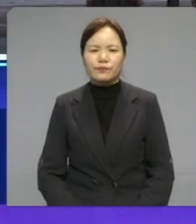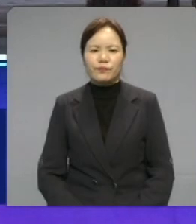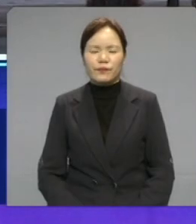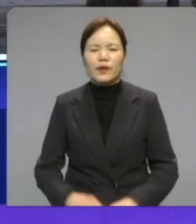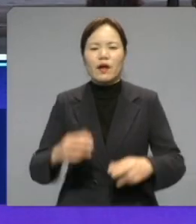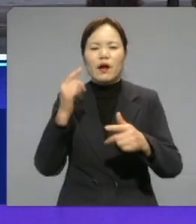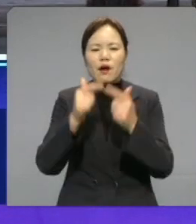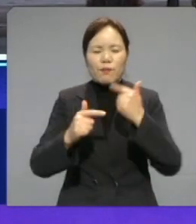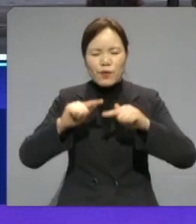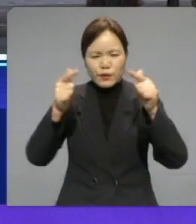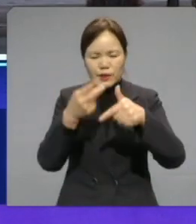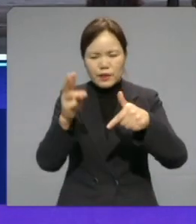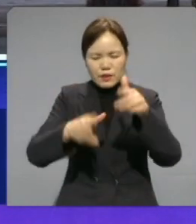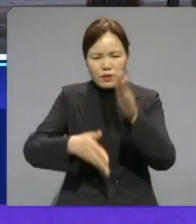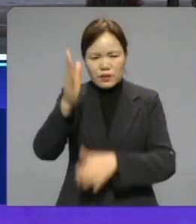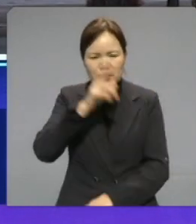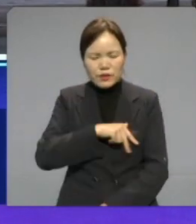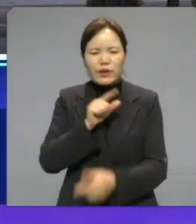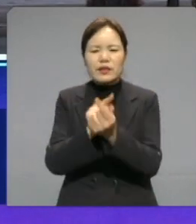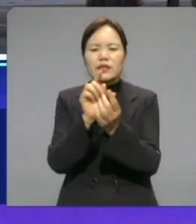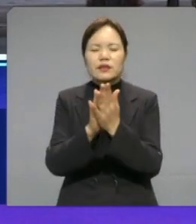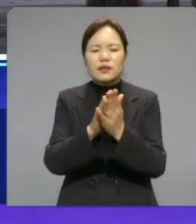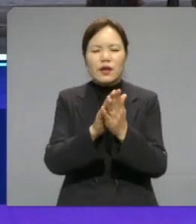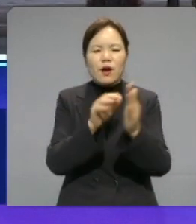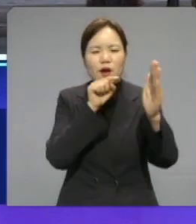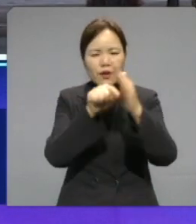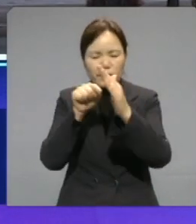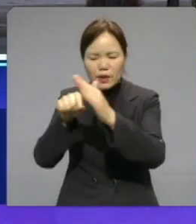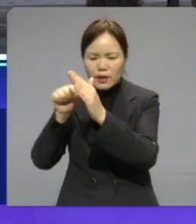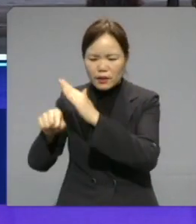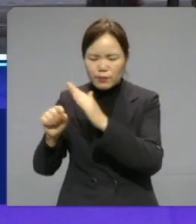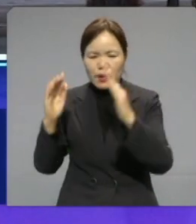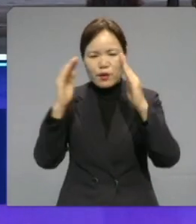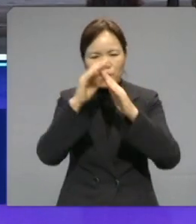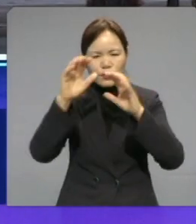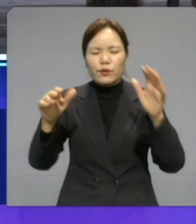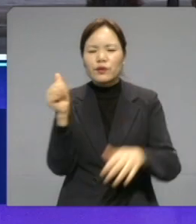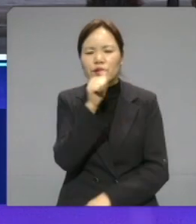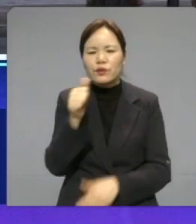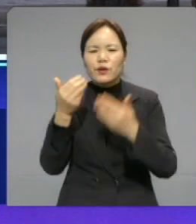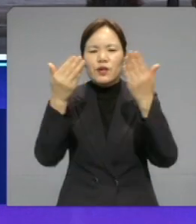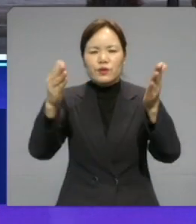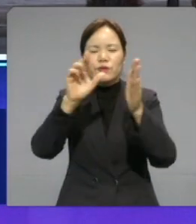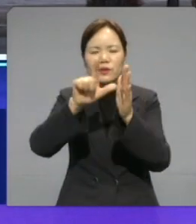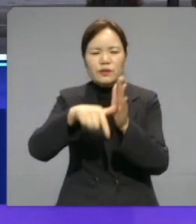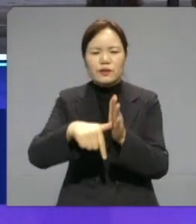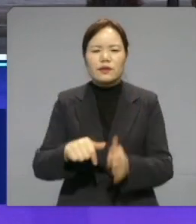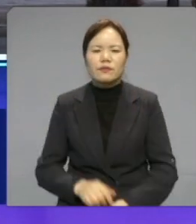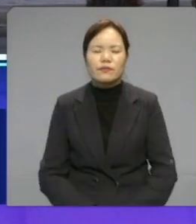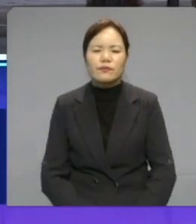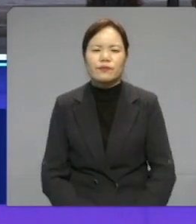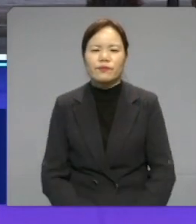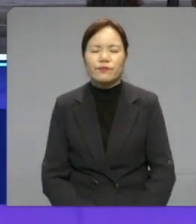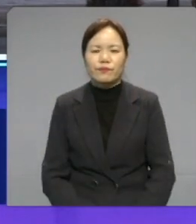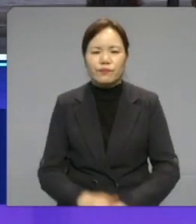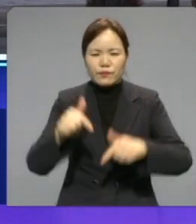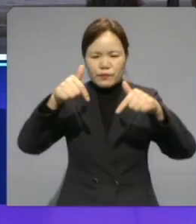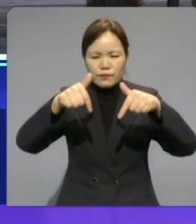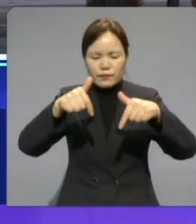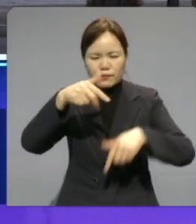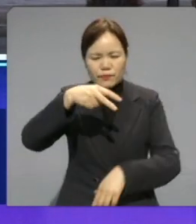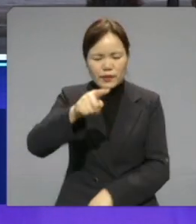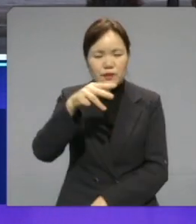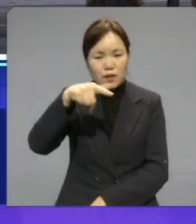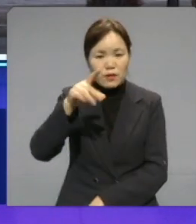네, 매주 목요일 인천시 의원이 직접 동네 곳곳을 다니며 우리 동네를 소개하는 시간, 웰컴 투 우리 동네입니다. 서창